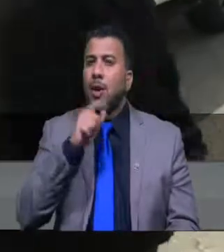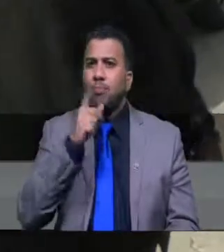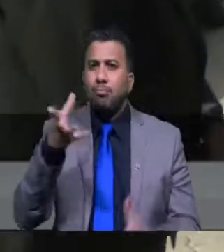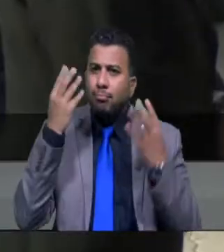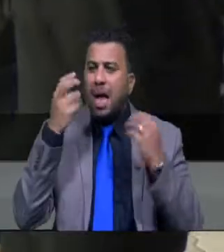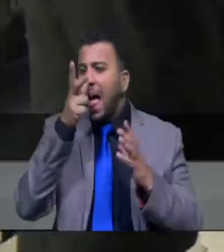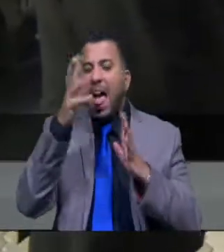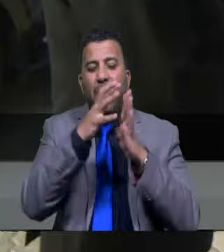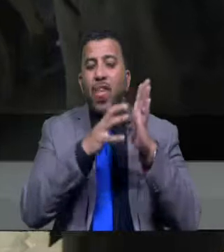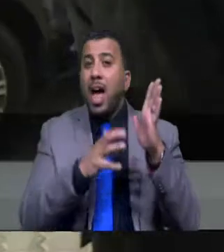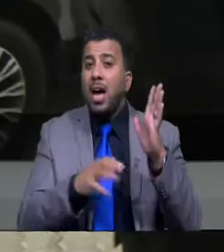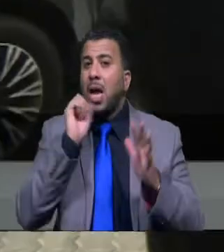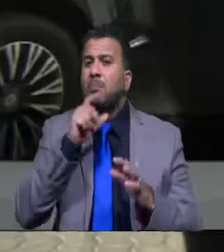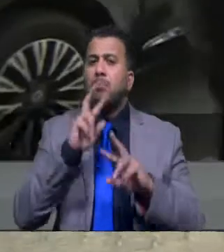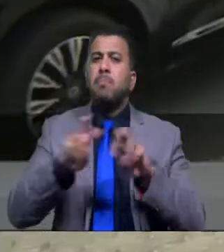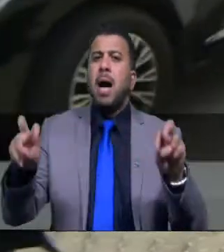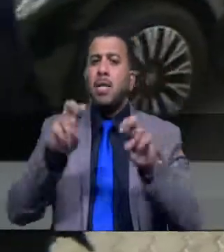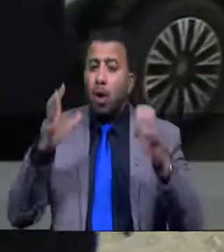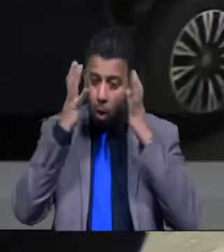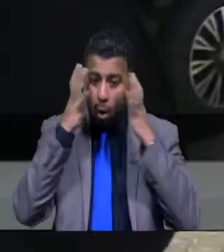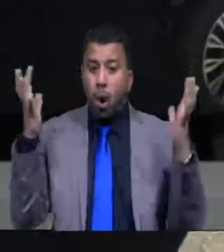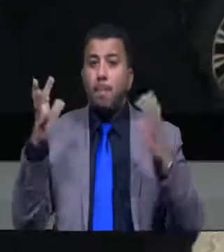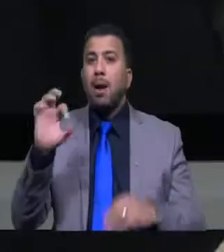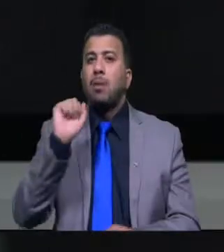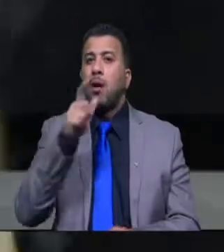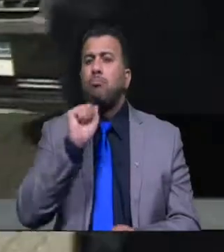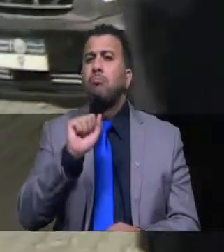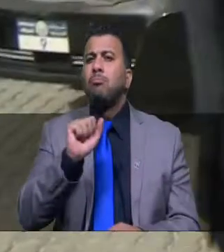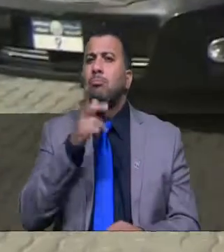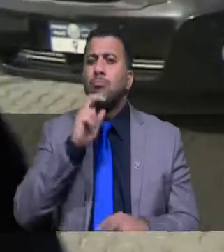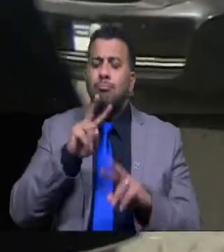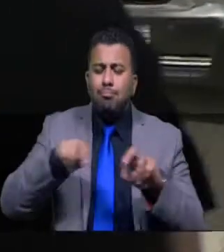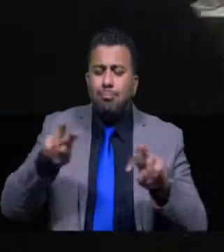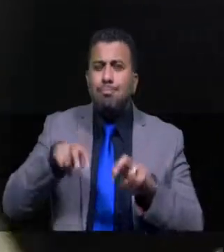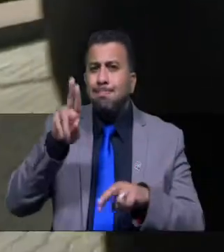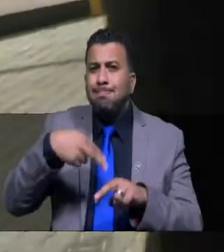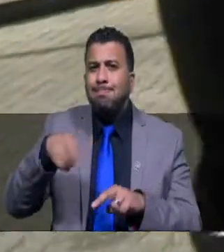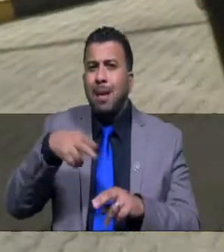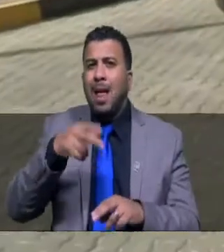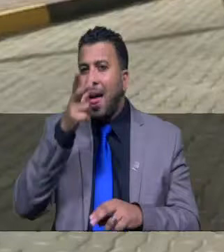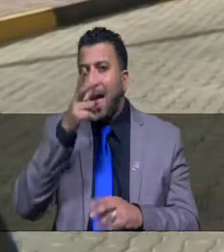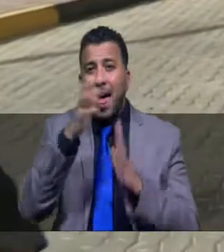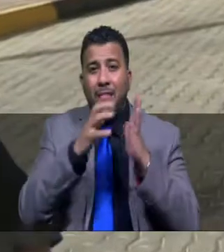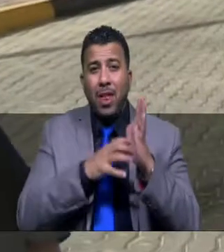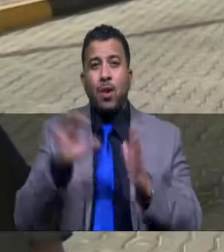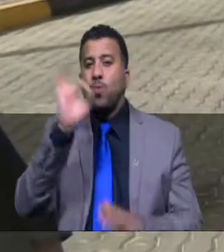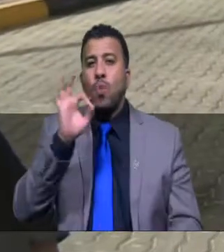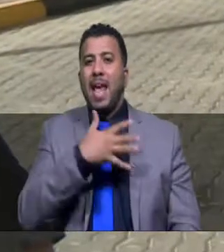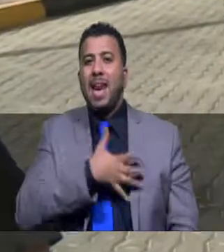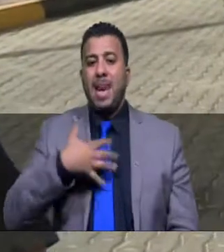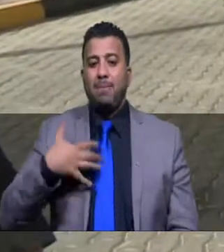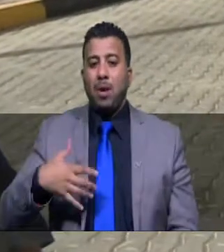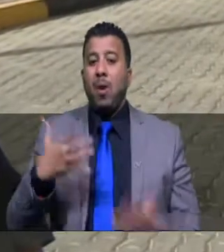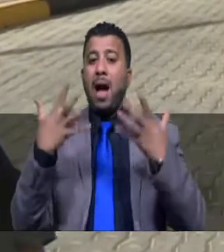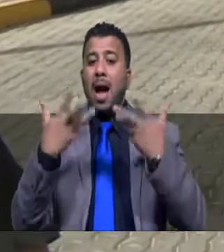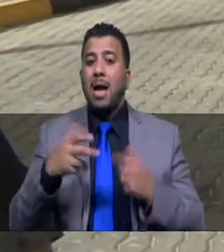الآثار وآخر ما توصل إليه الباحثون والعلماء في مجال عمليات التنقيب الأثري في جمهورية النمسا